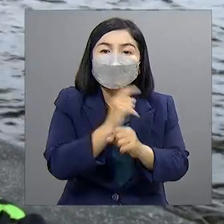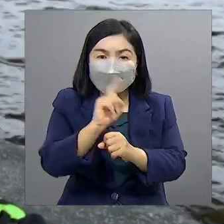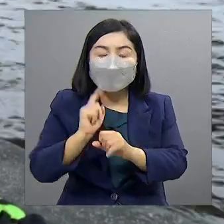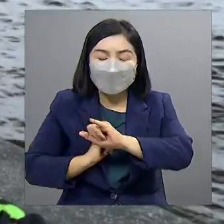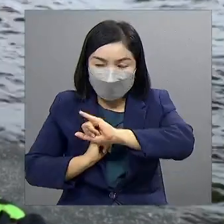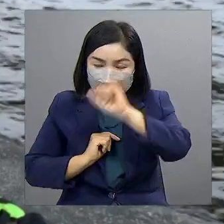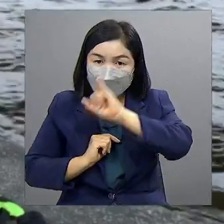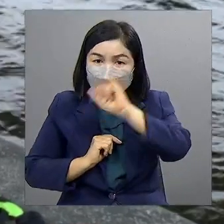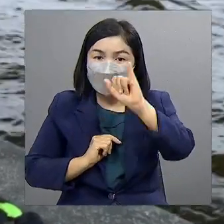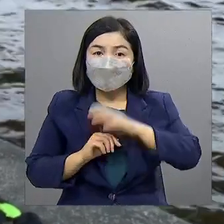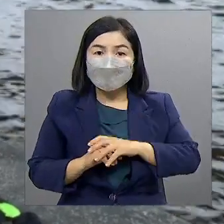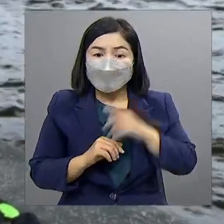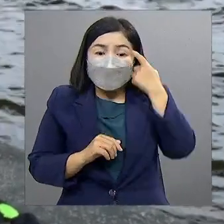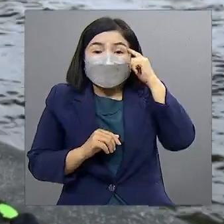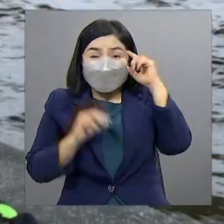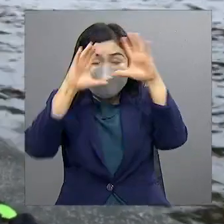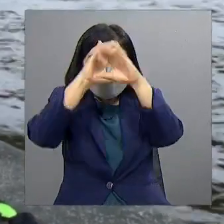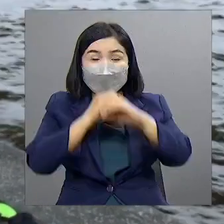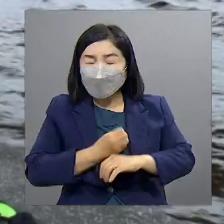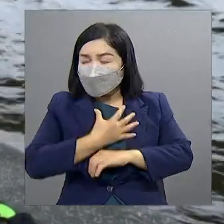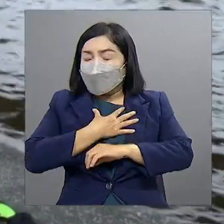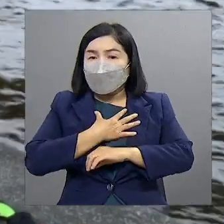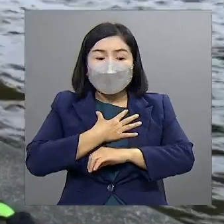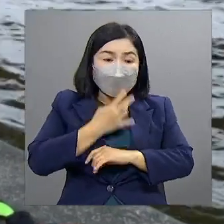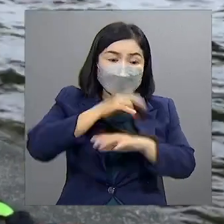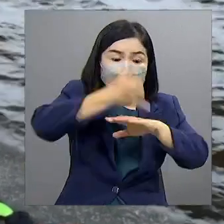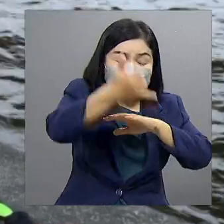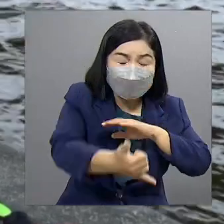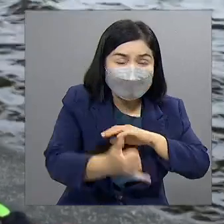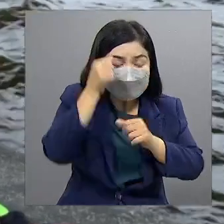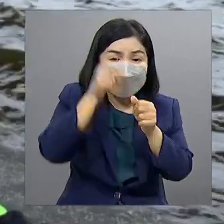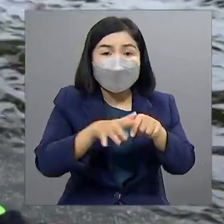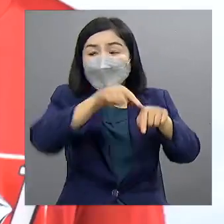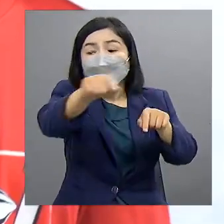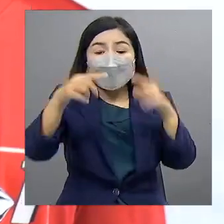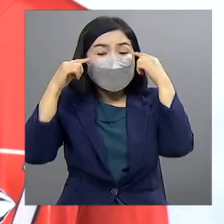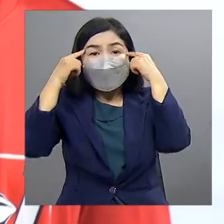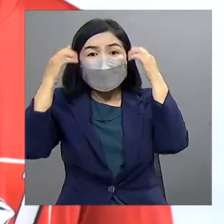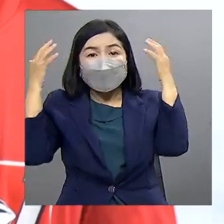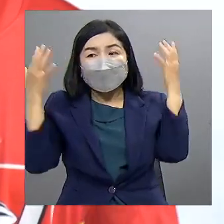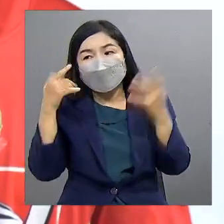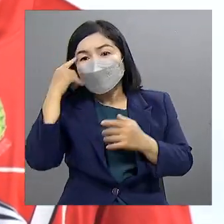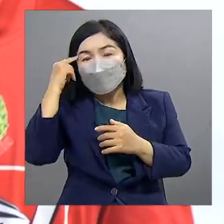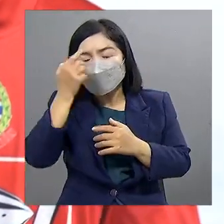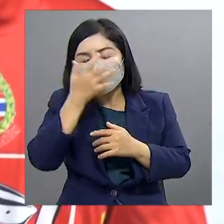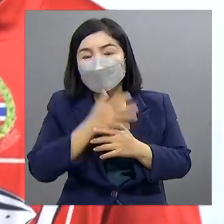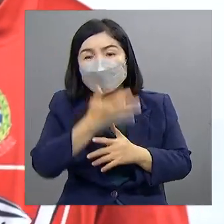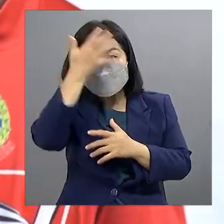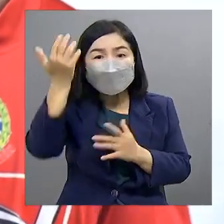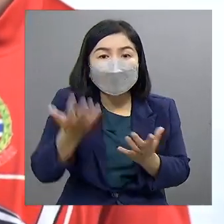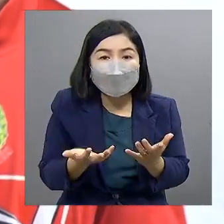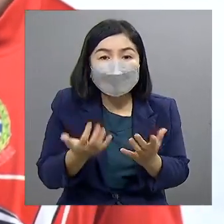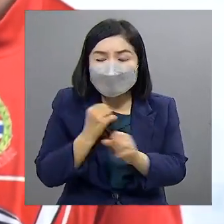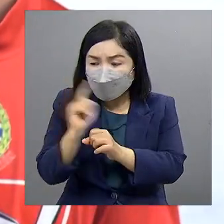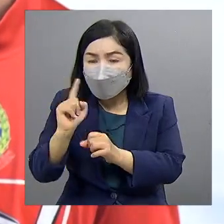จมืดด้วยมองไม่เห็นด้วยเราก็ไม่จำอะไรไม่ได้เลยทำยังไงอะคะอย่างนี้ อันนี้เราก็ต้องพยายามถาม